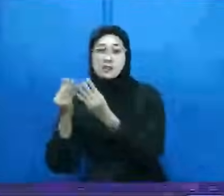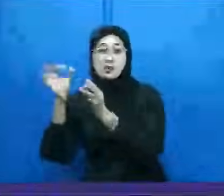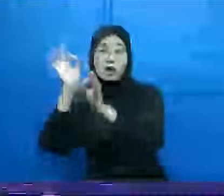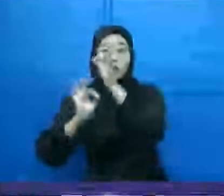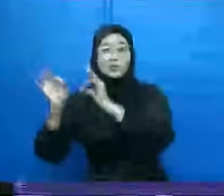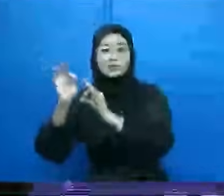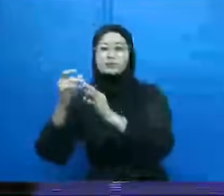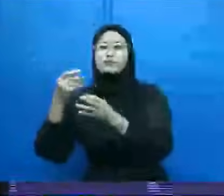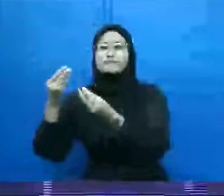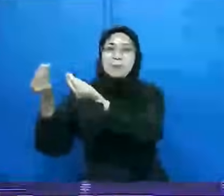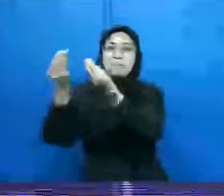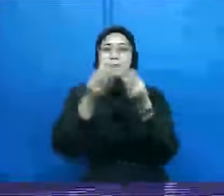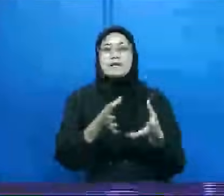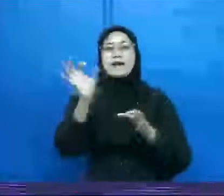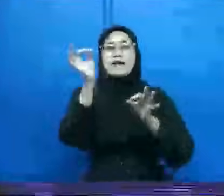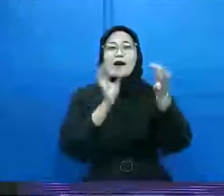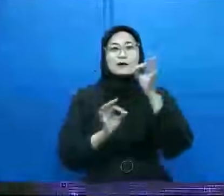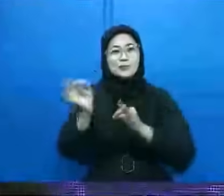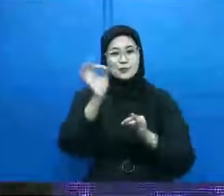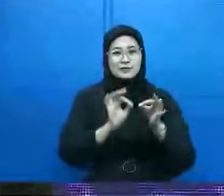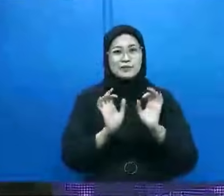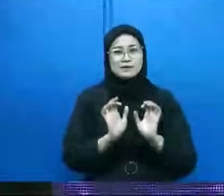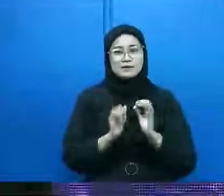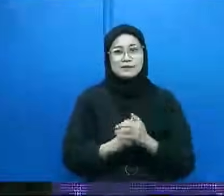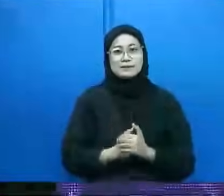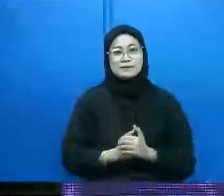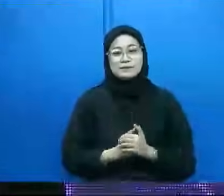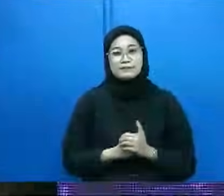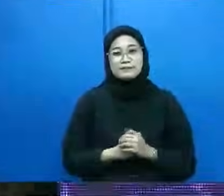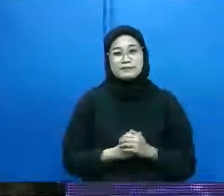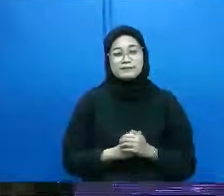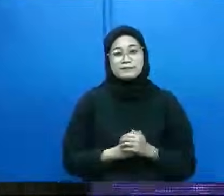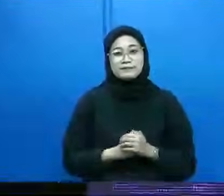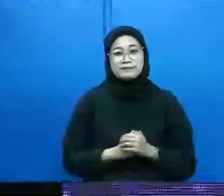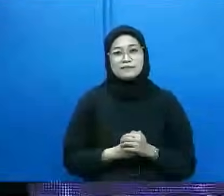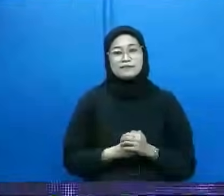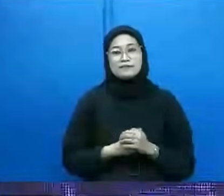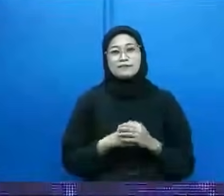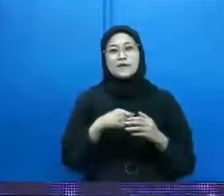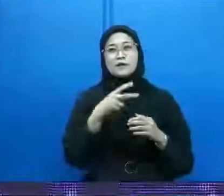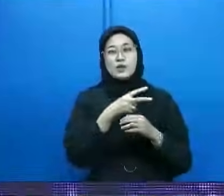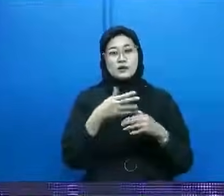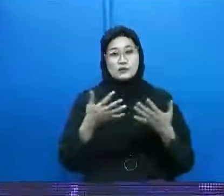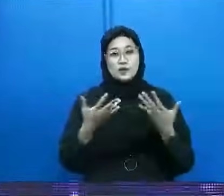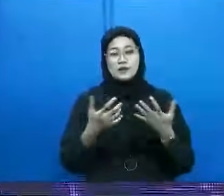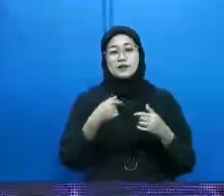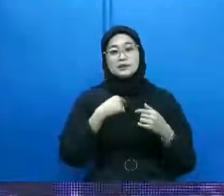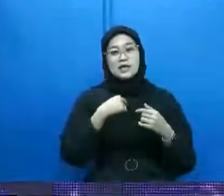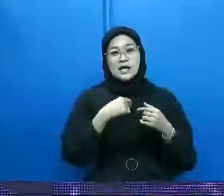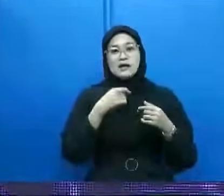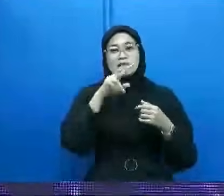karena merasa bisa mengalahkan pendapat gurunya. Saya nyari dulu, saya panen dulu, baru saya dapat